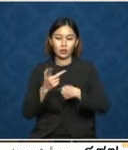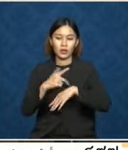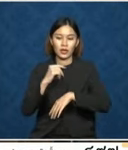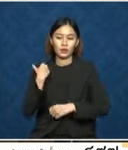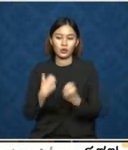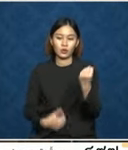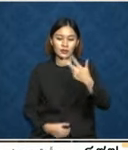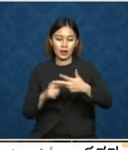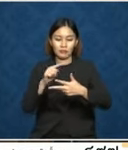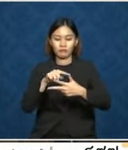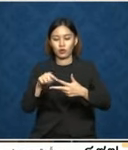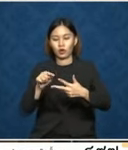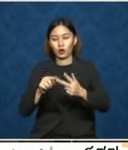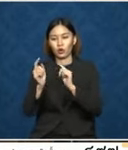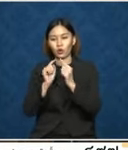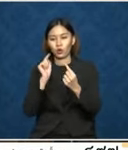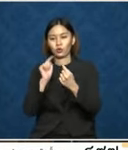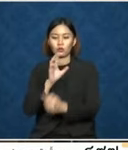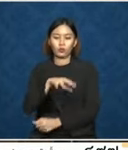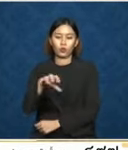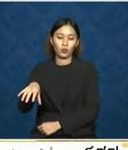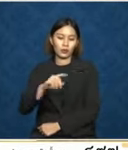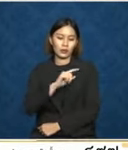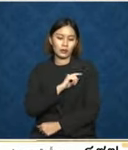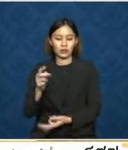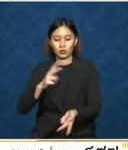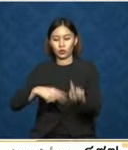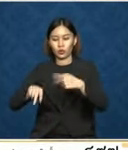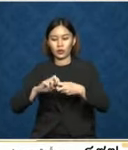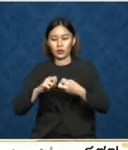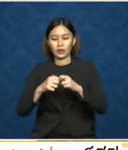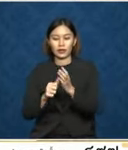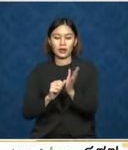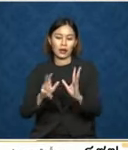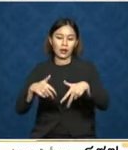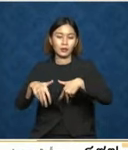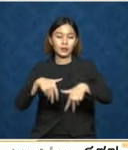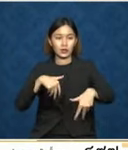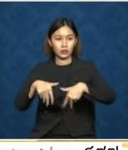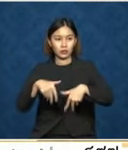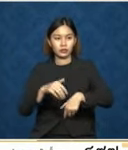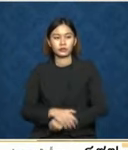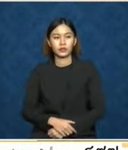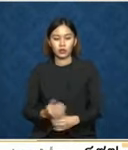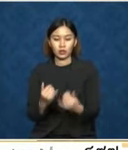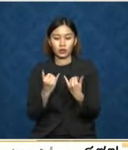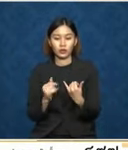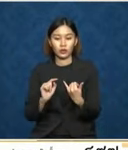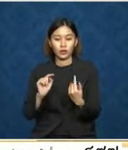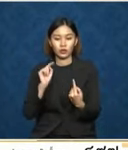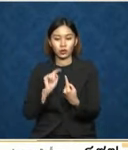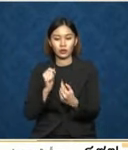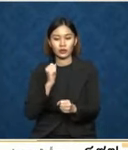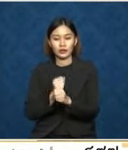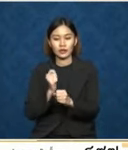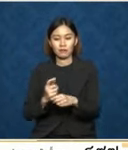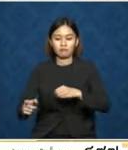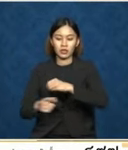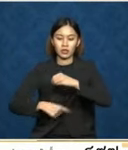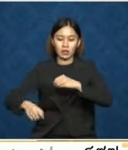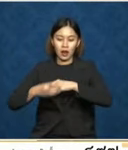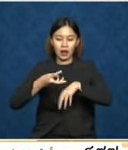เรื่องครับเพื่อประสานหน่วยราชการที่เกี่ยวข้องเพื่อพิจารณาแก้ไขปัญหาให้กับพี่น้องประชาชนครับท่านประธานครับช่วงนี้เป็นฤดูทำนาปรัง